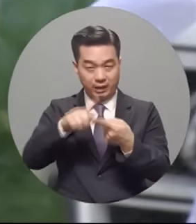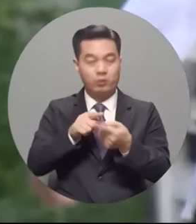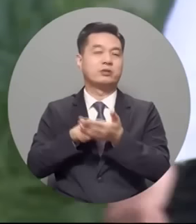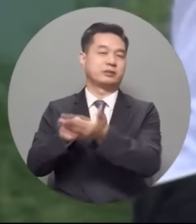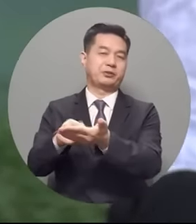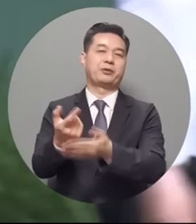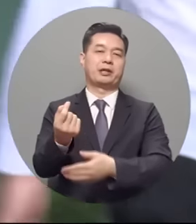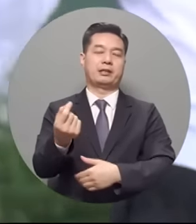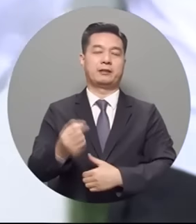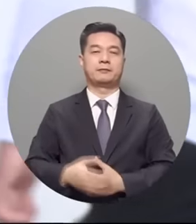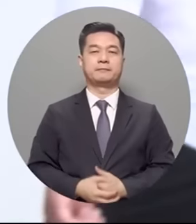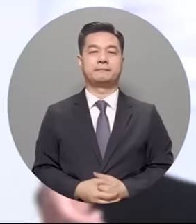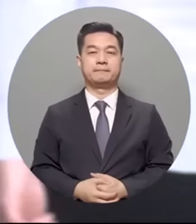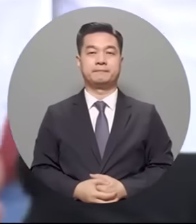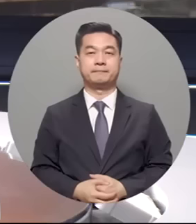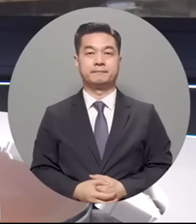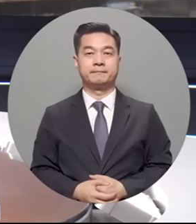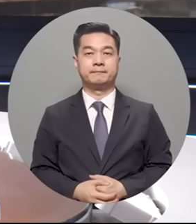뉴스 지은수입니다.